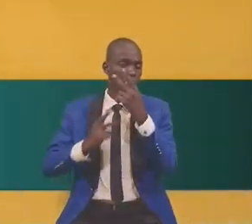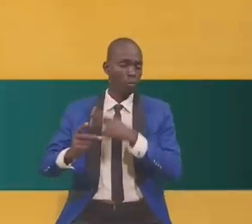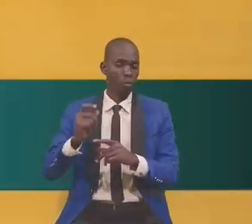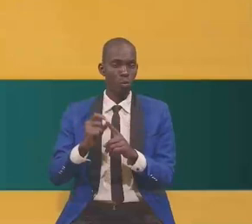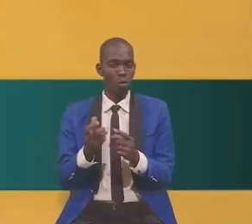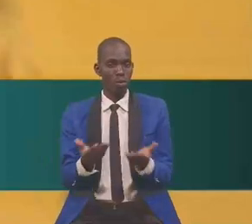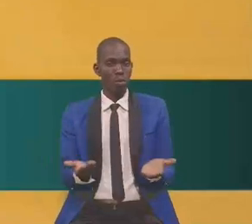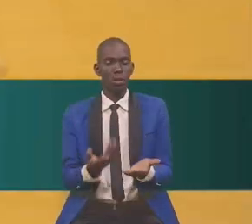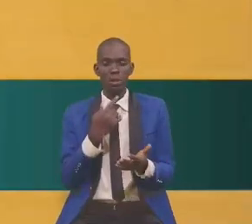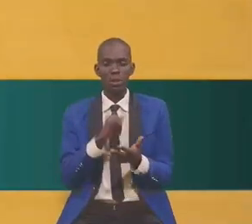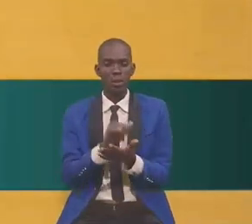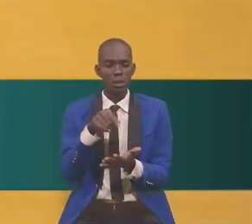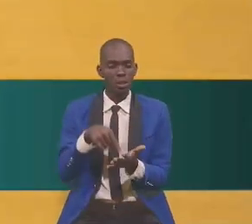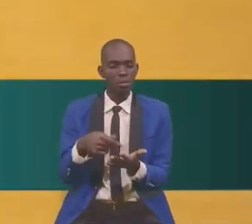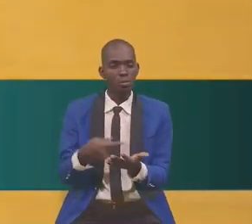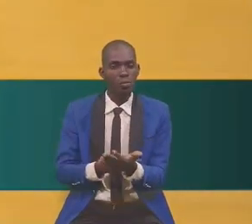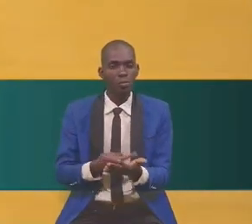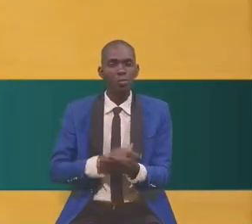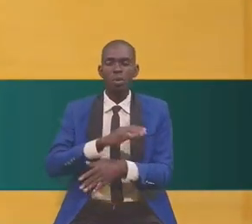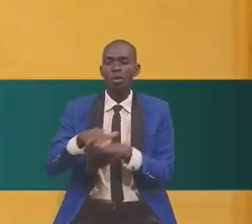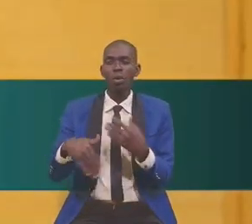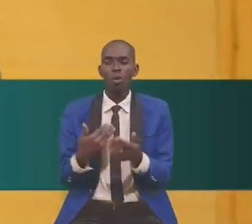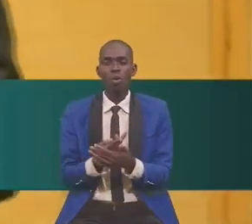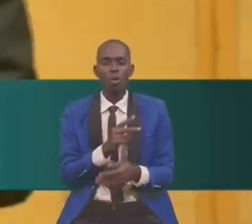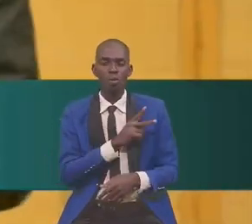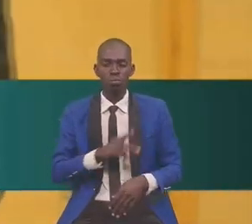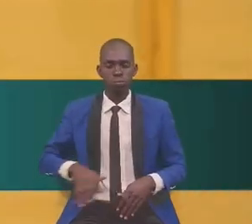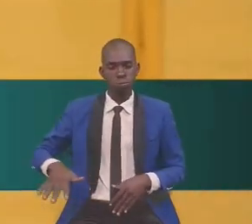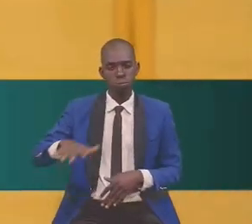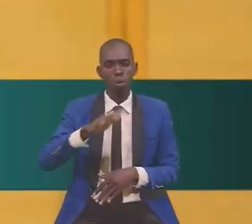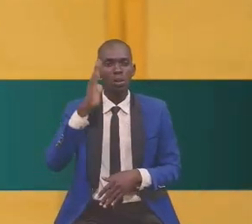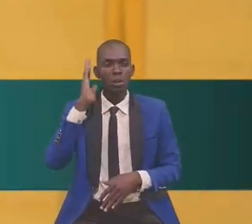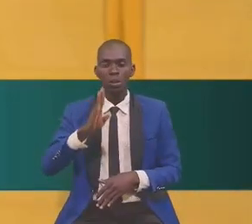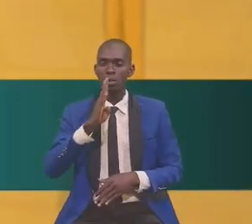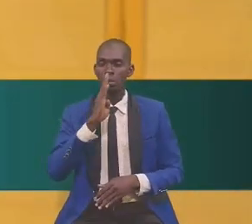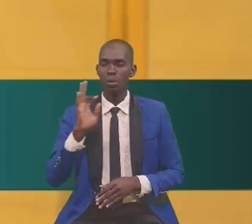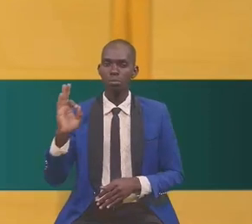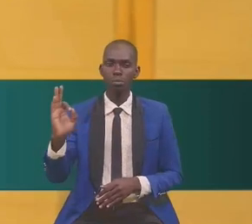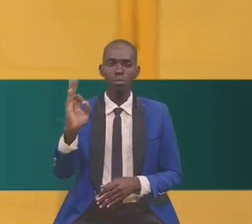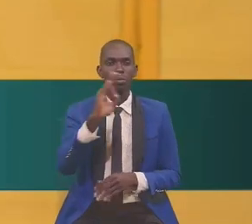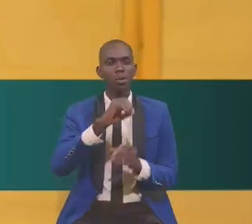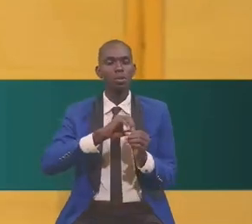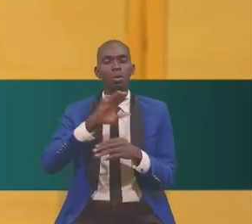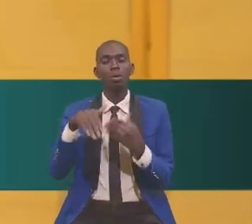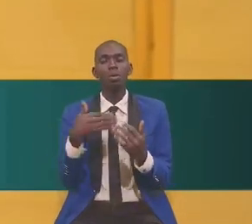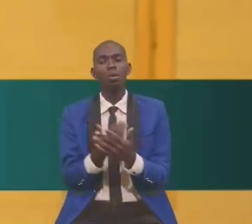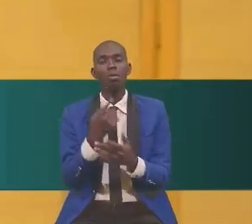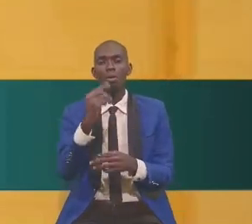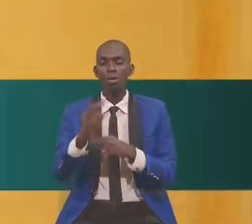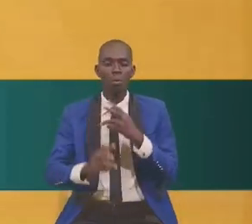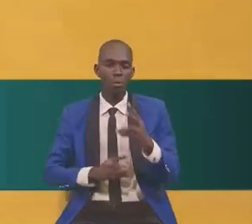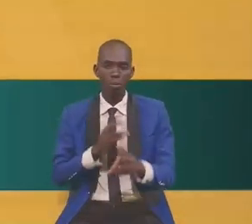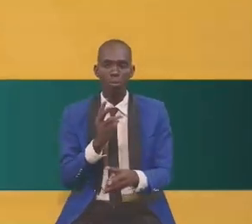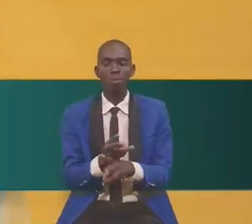cette bonne nouvelle du royaume sera prêchée dans tout le monde entier. Sera prêché dans le